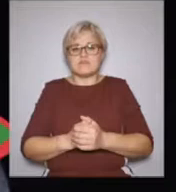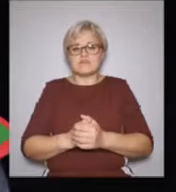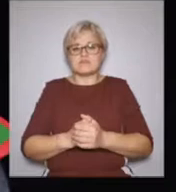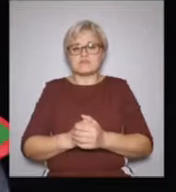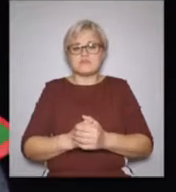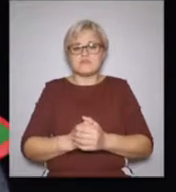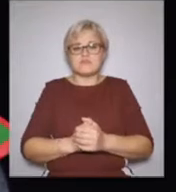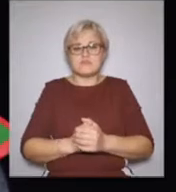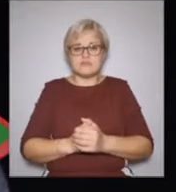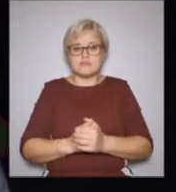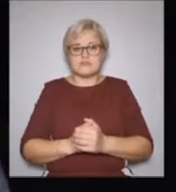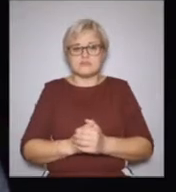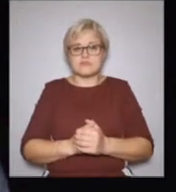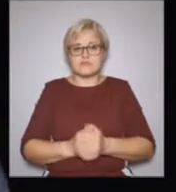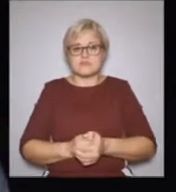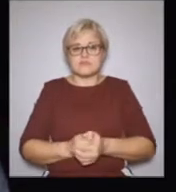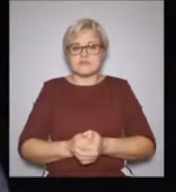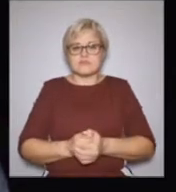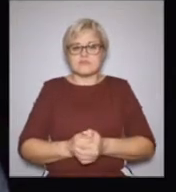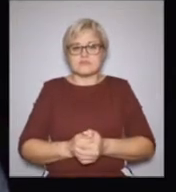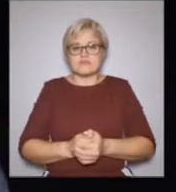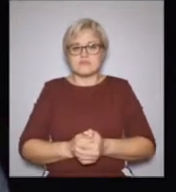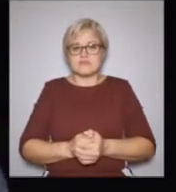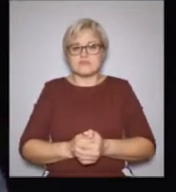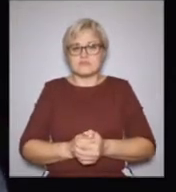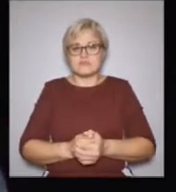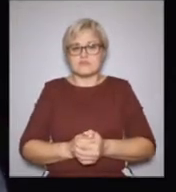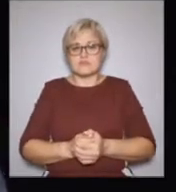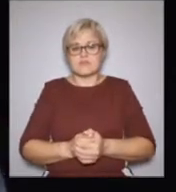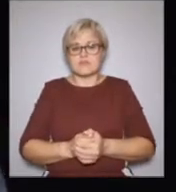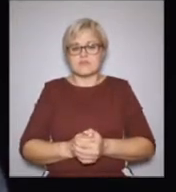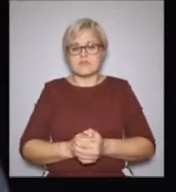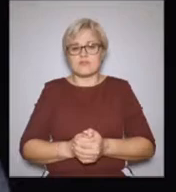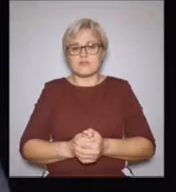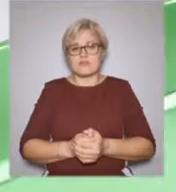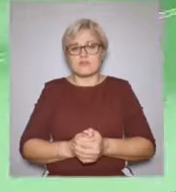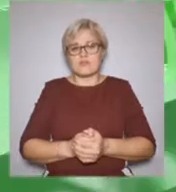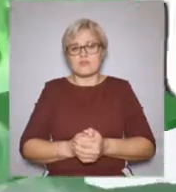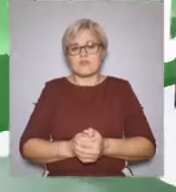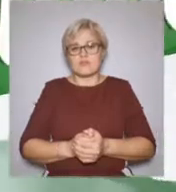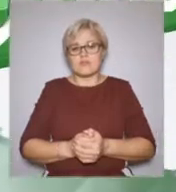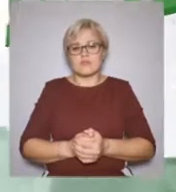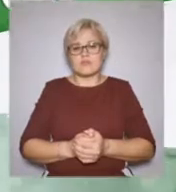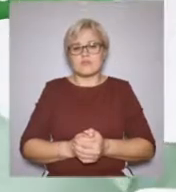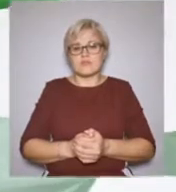дальше тебя должны готовить другие то есть я свою как хоть миссию выполнил